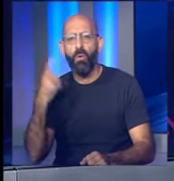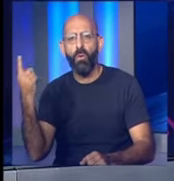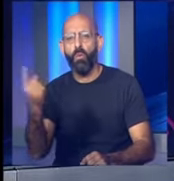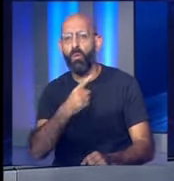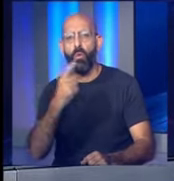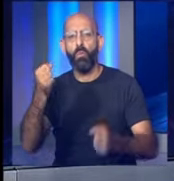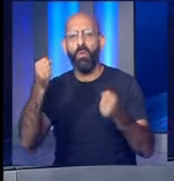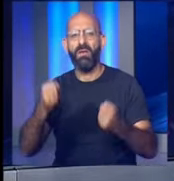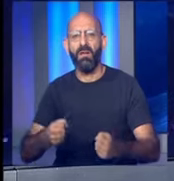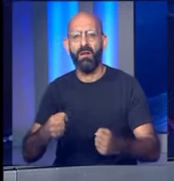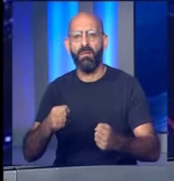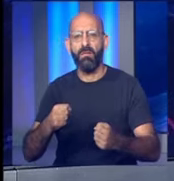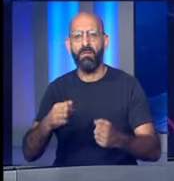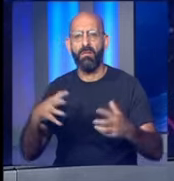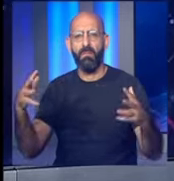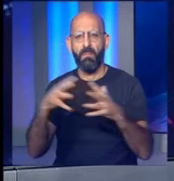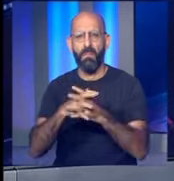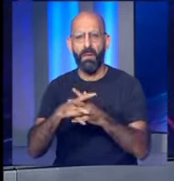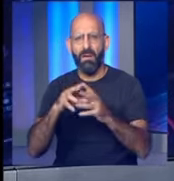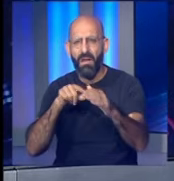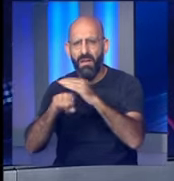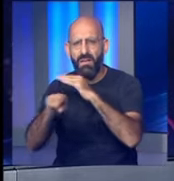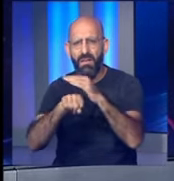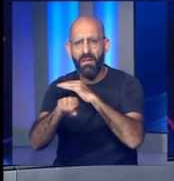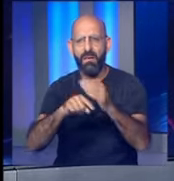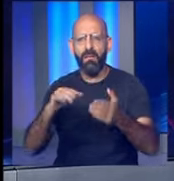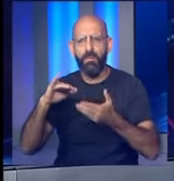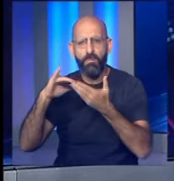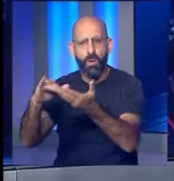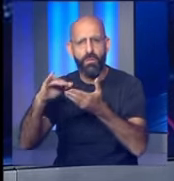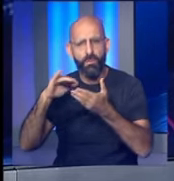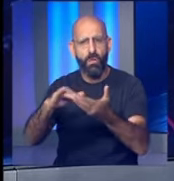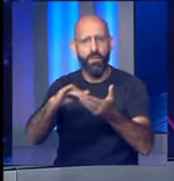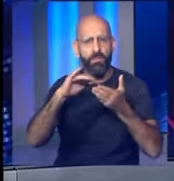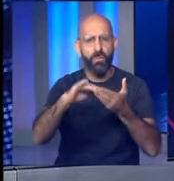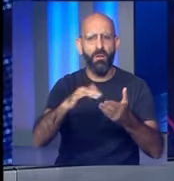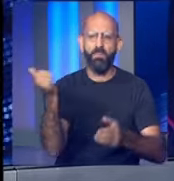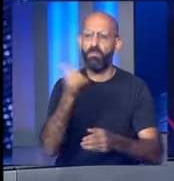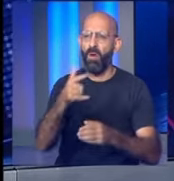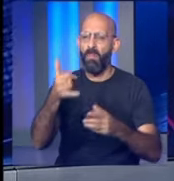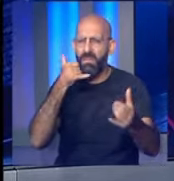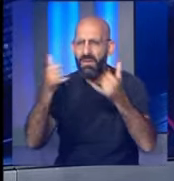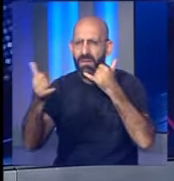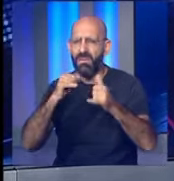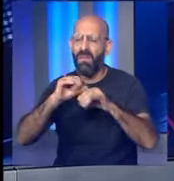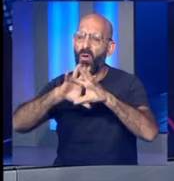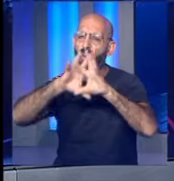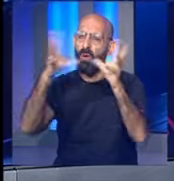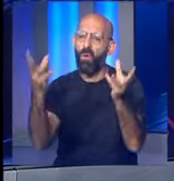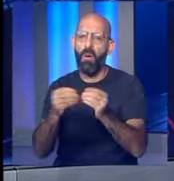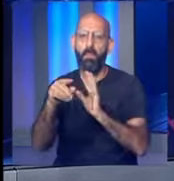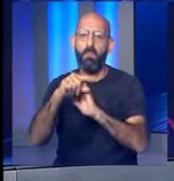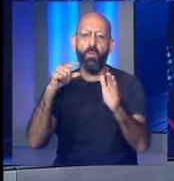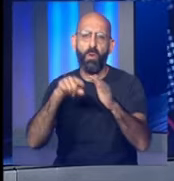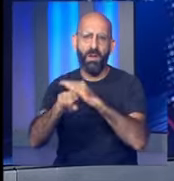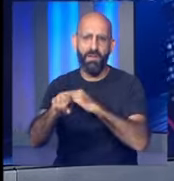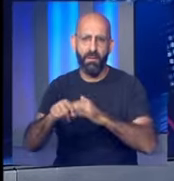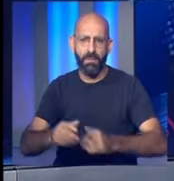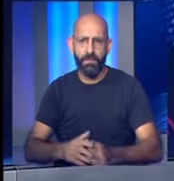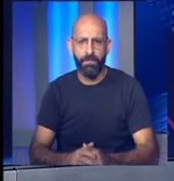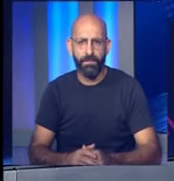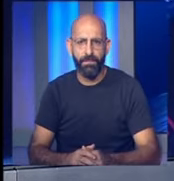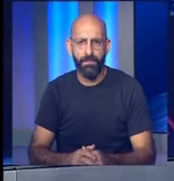وسيادته. ونقل الخازن عن الرئيس بري تقديره لأهمية الاحتضان الوطني الذي يلقاه النازحون في مناطق